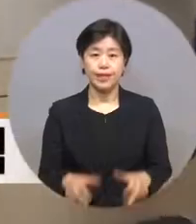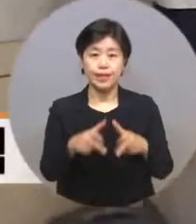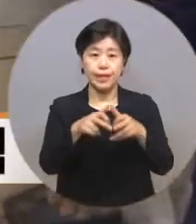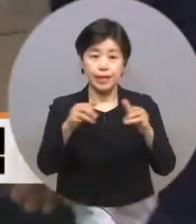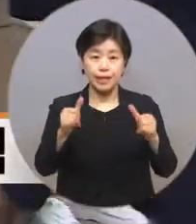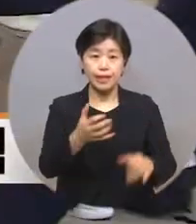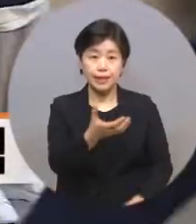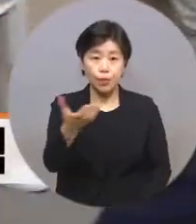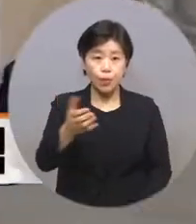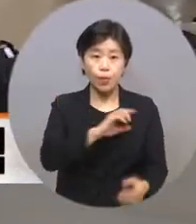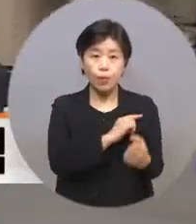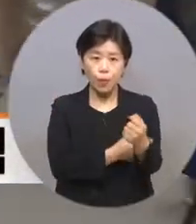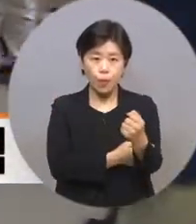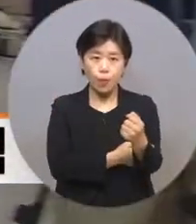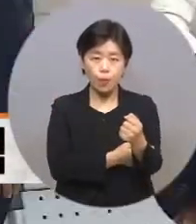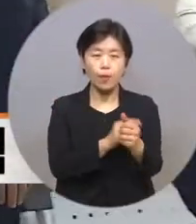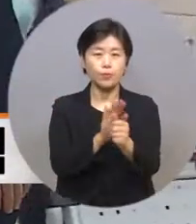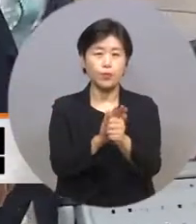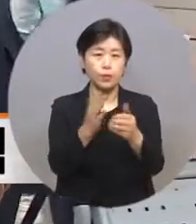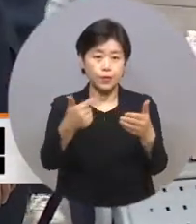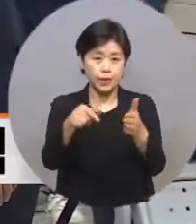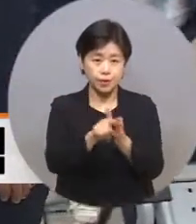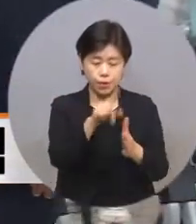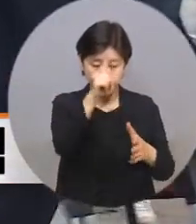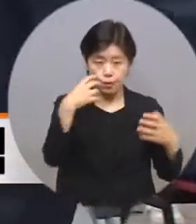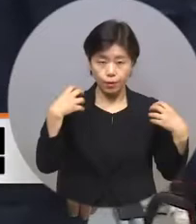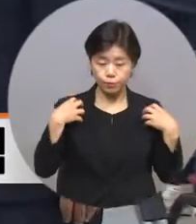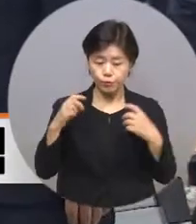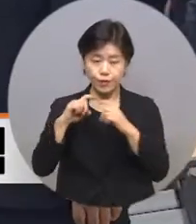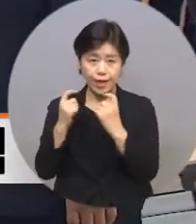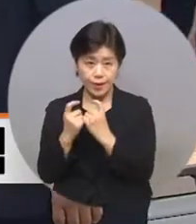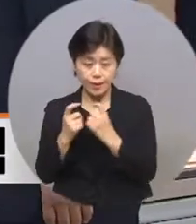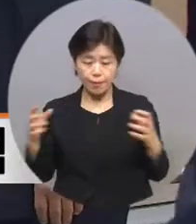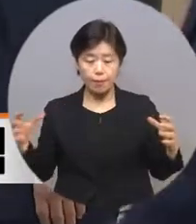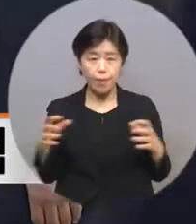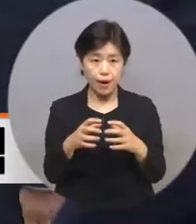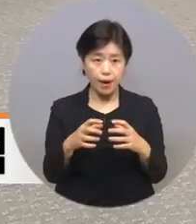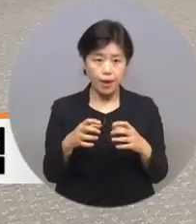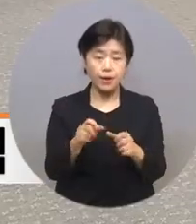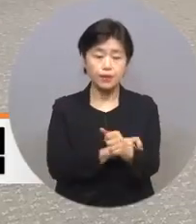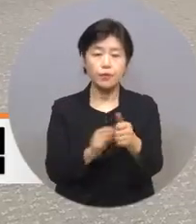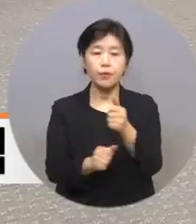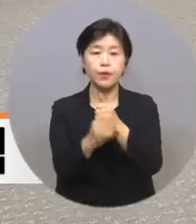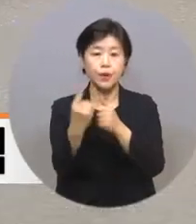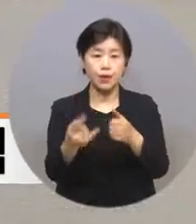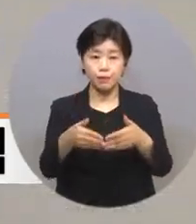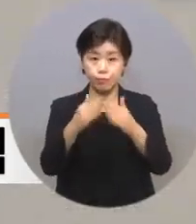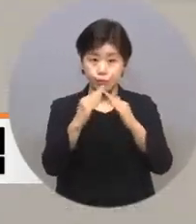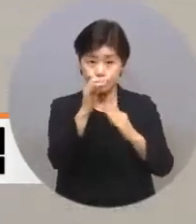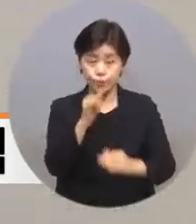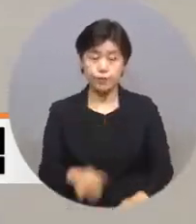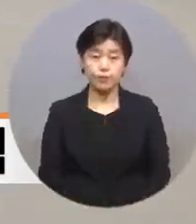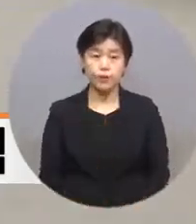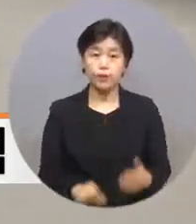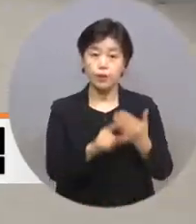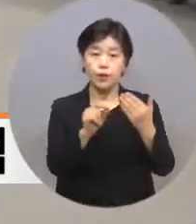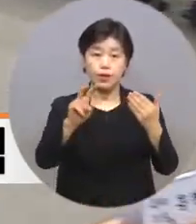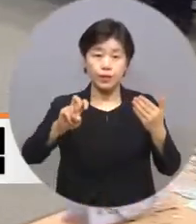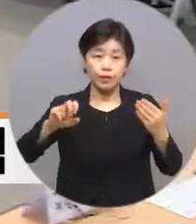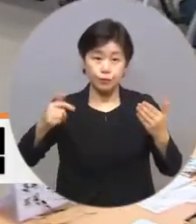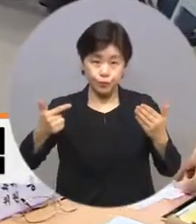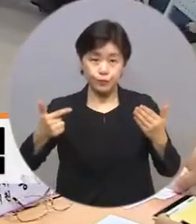장애인 이동권 보장을 위해 민관이 협력하는 특별위원회가 그 시작을 알렸습니다 지난 26일 대통령직선